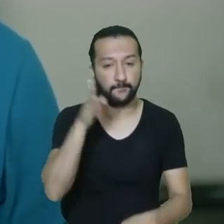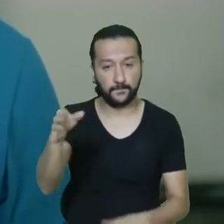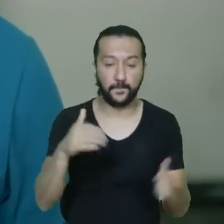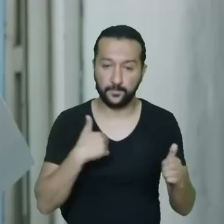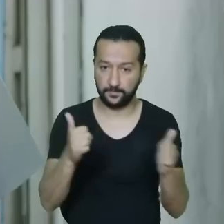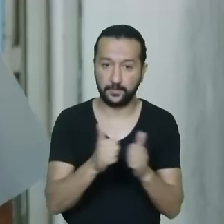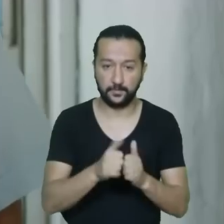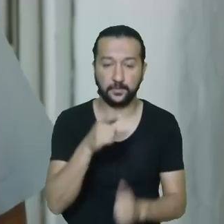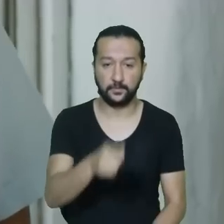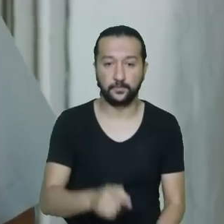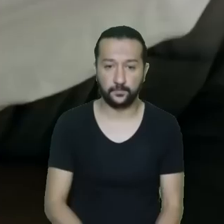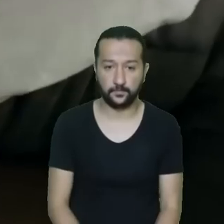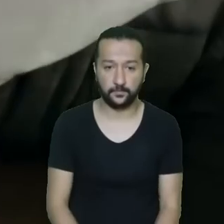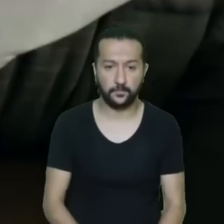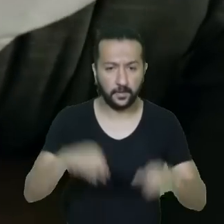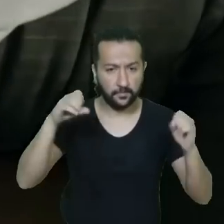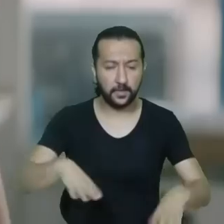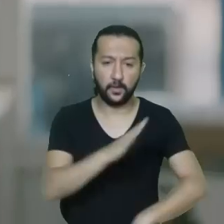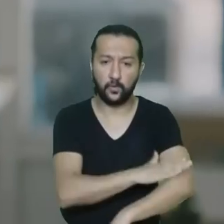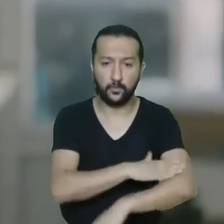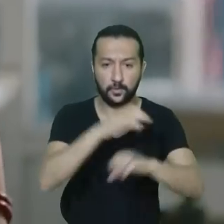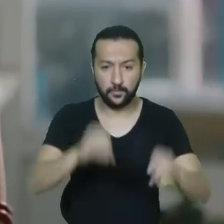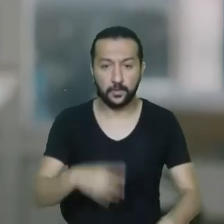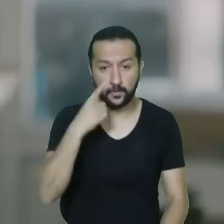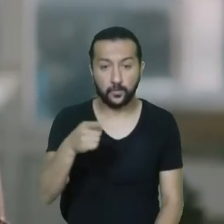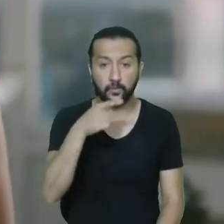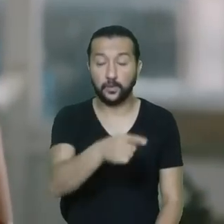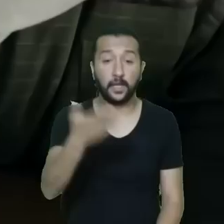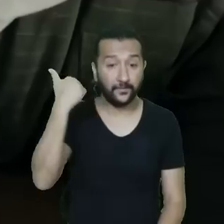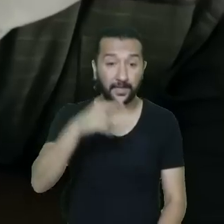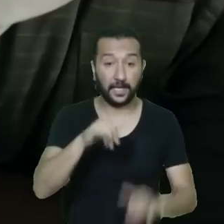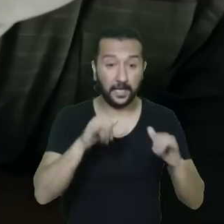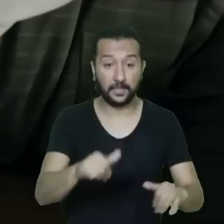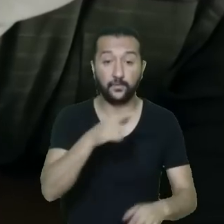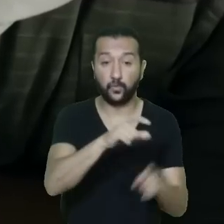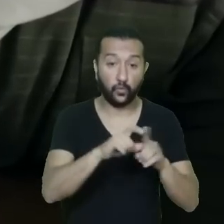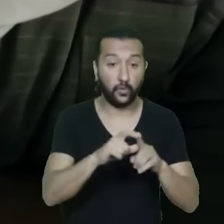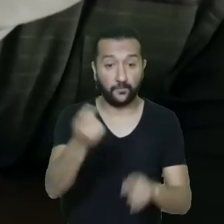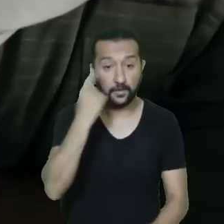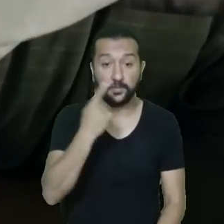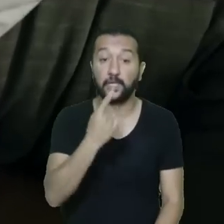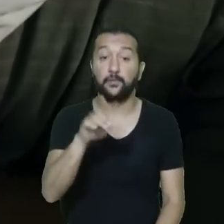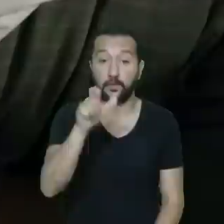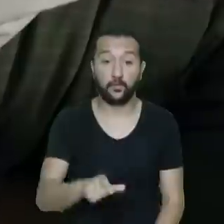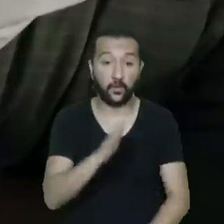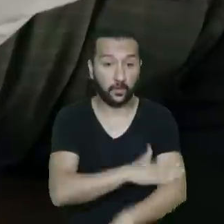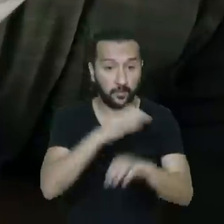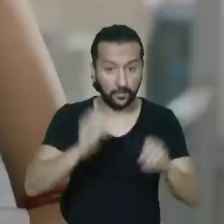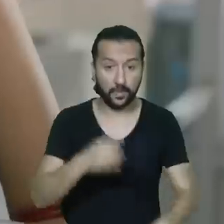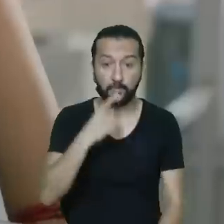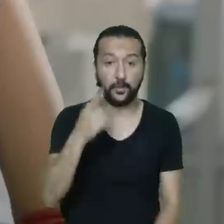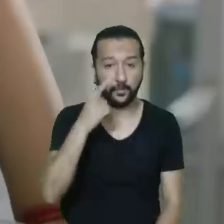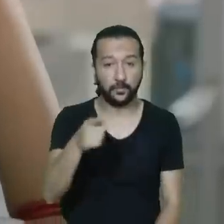gideceğiz biz. Bırak oğluma. Bak öyle geçen sefer de dunkof munkof dedin, bir şey demedim. Bak oğlum, bırak